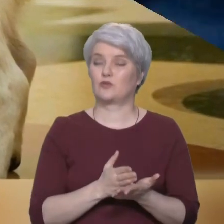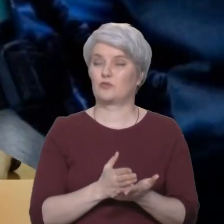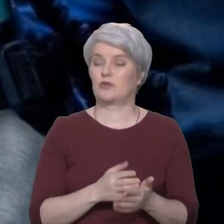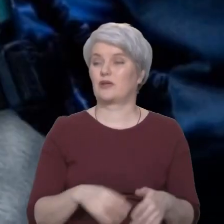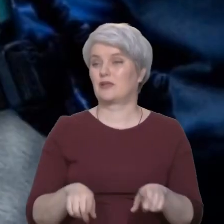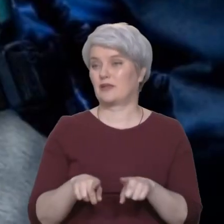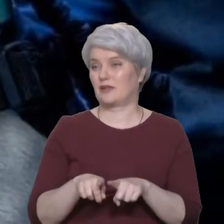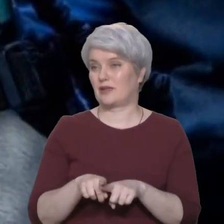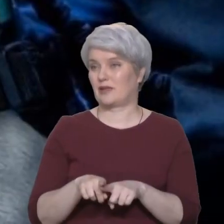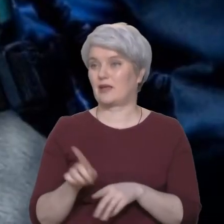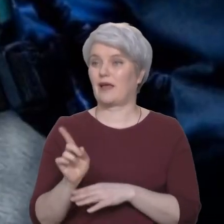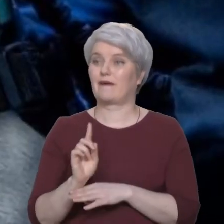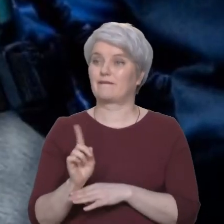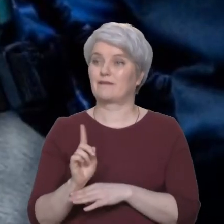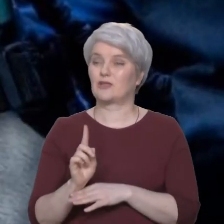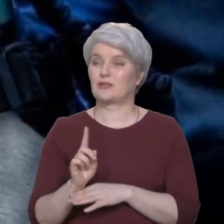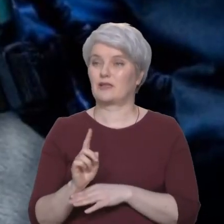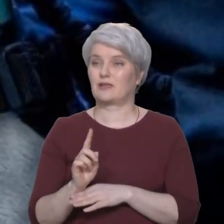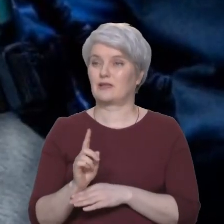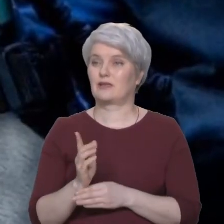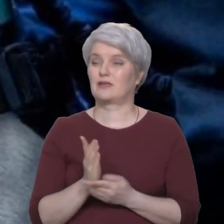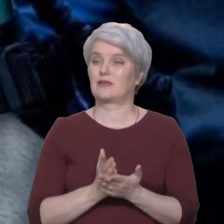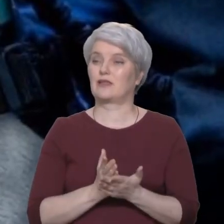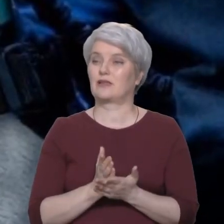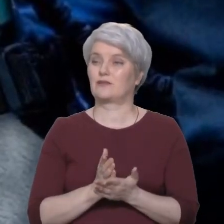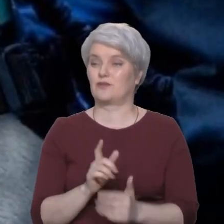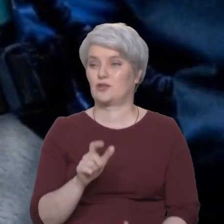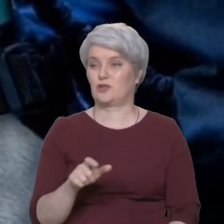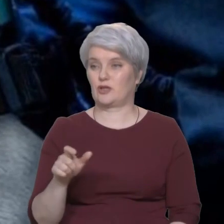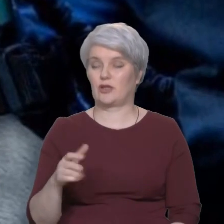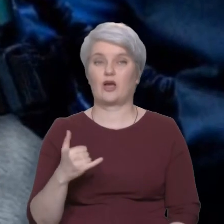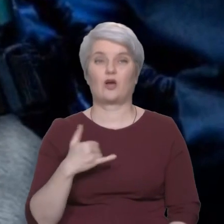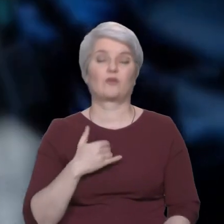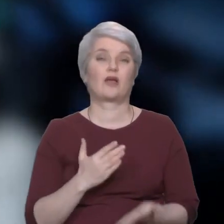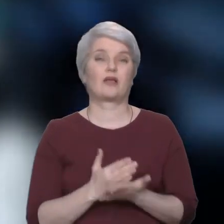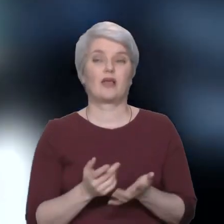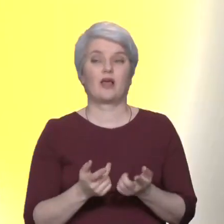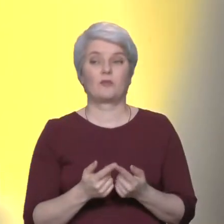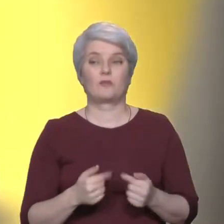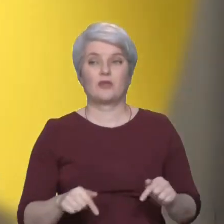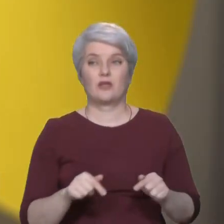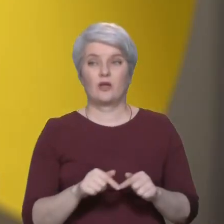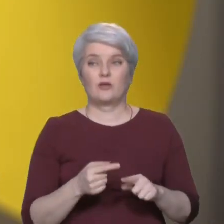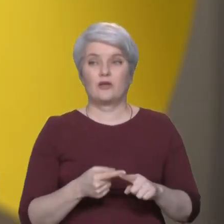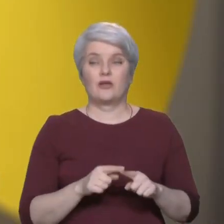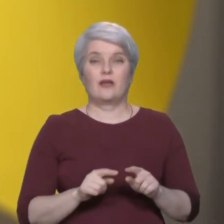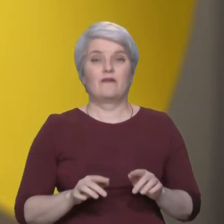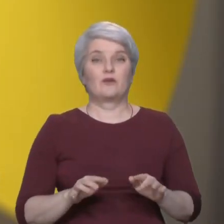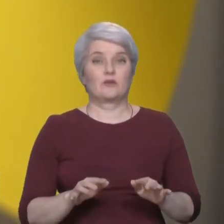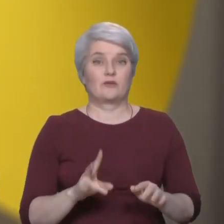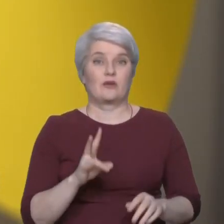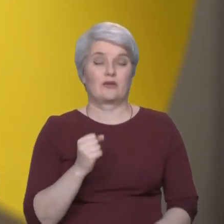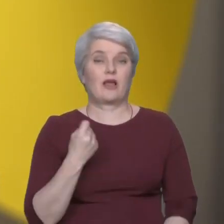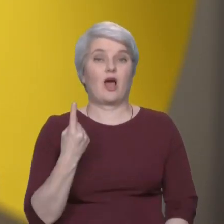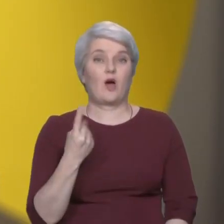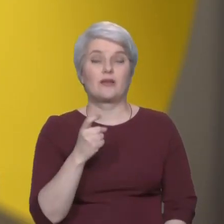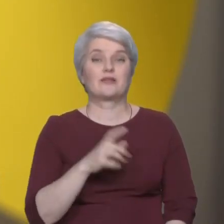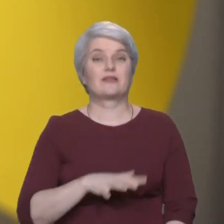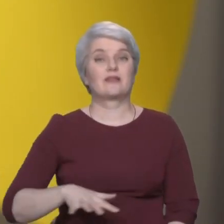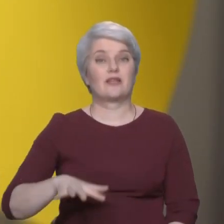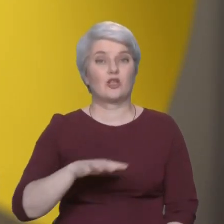отакі хвостаті надзвичайники? У нас є підрозділ, який функціонує на одній із